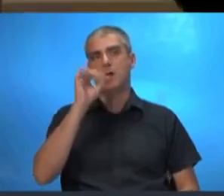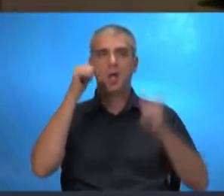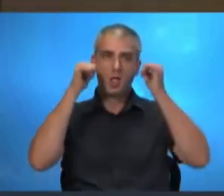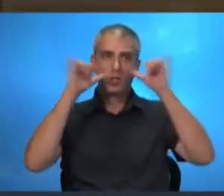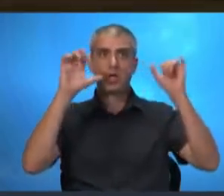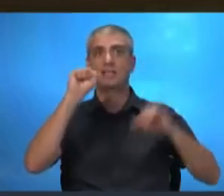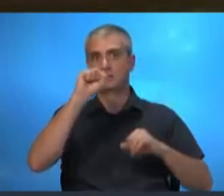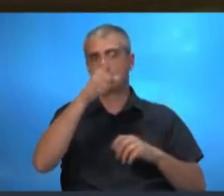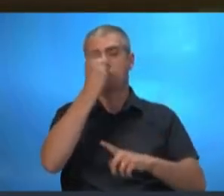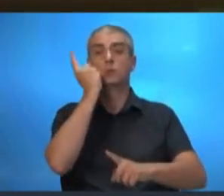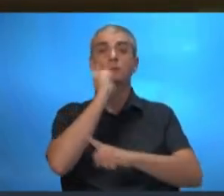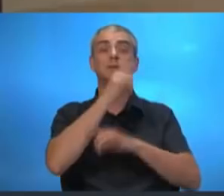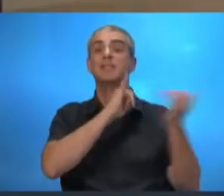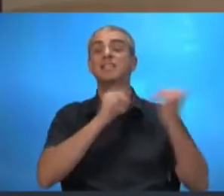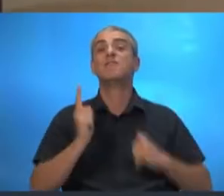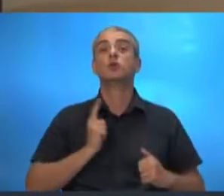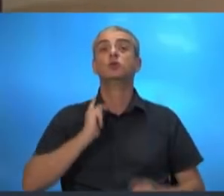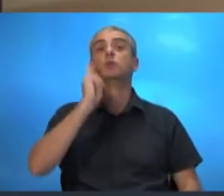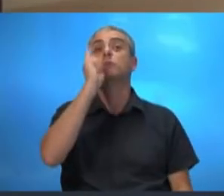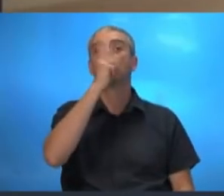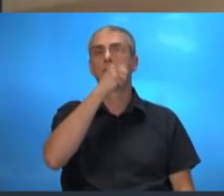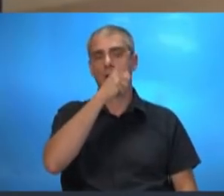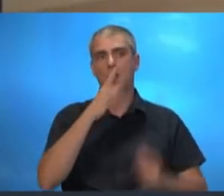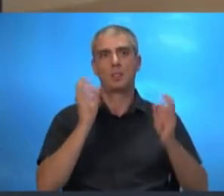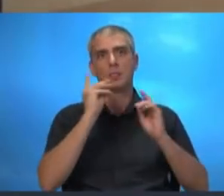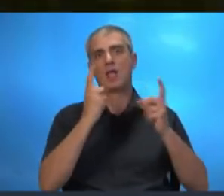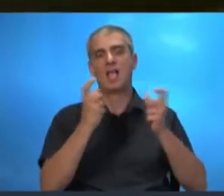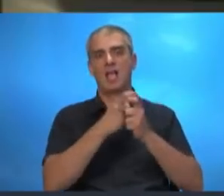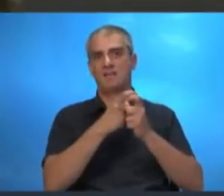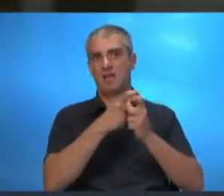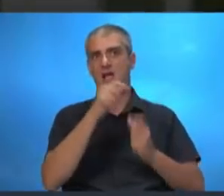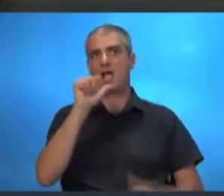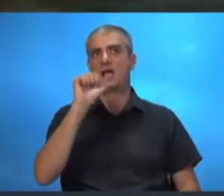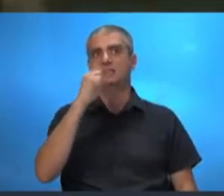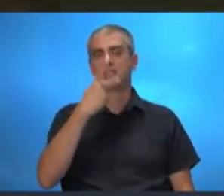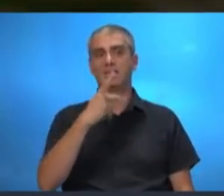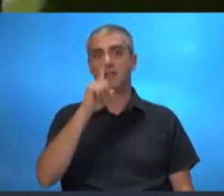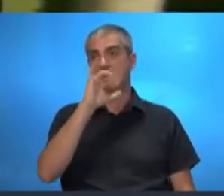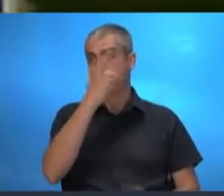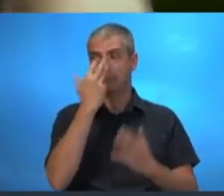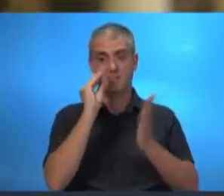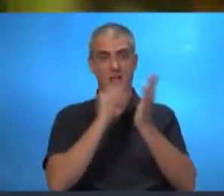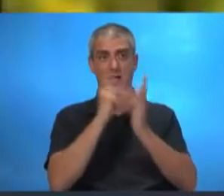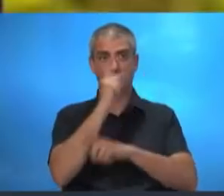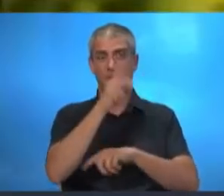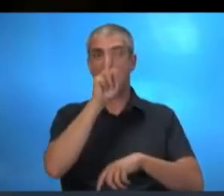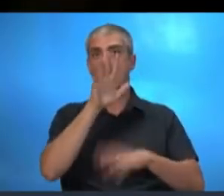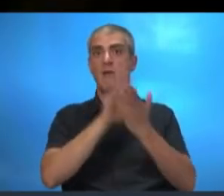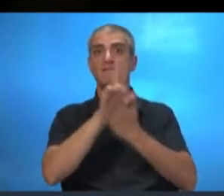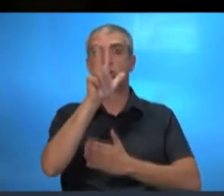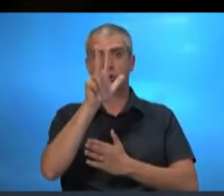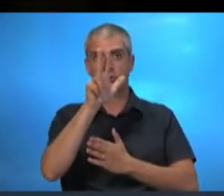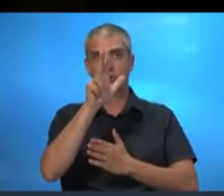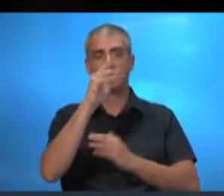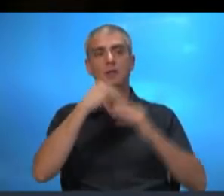שאותה הוא הזמין ביבוא אישי מחול דרך חברת אסף ליס. במועד ההזמנה, שנת 2013, תקרת